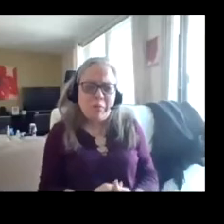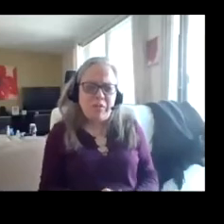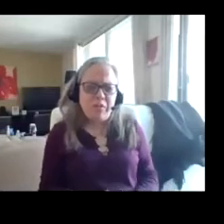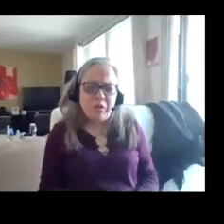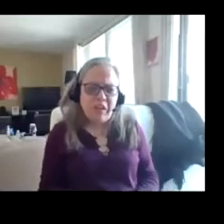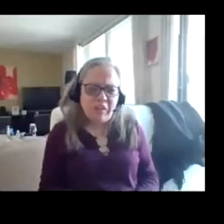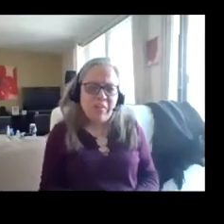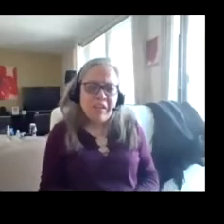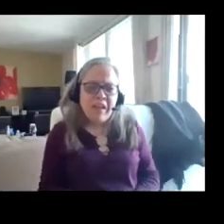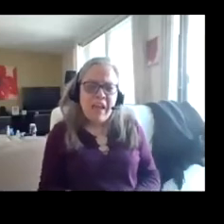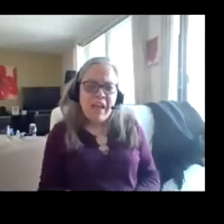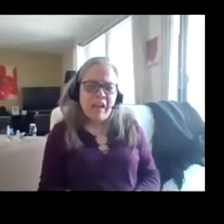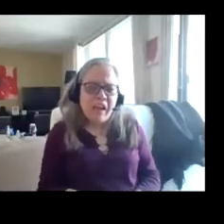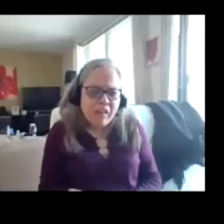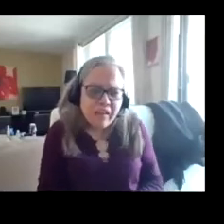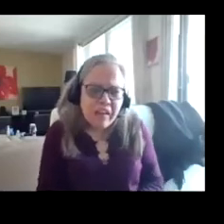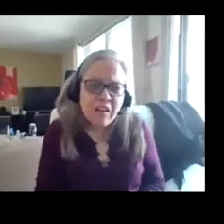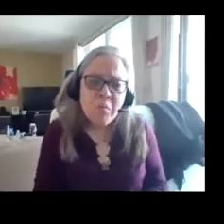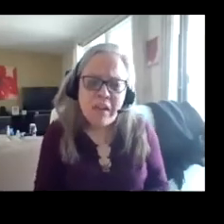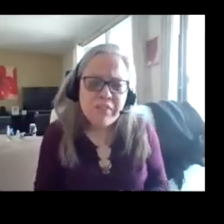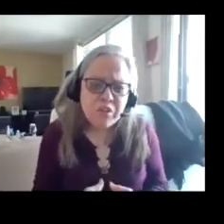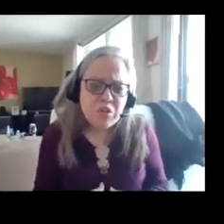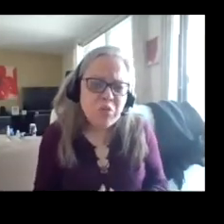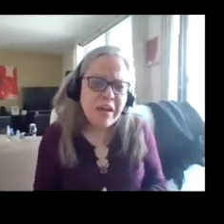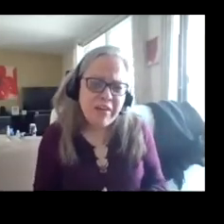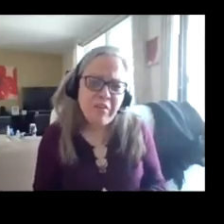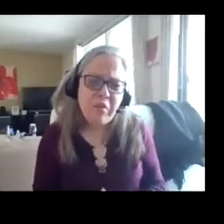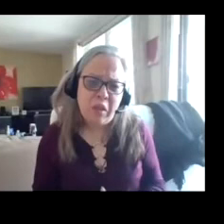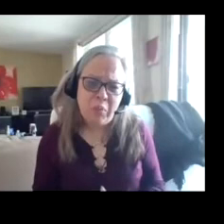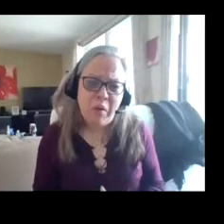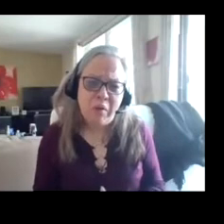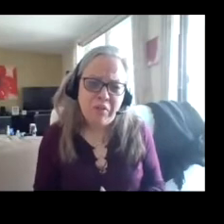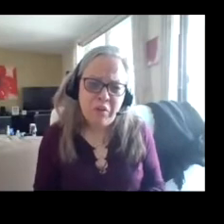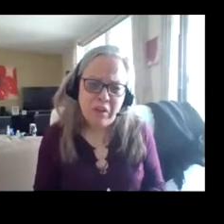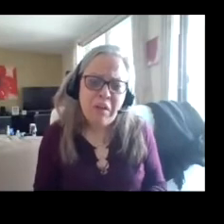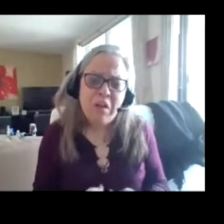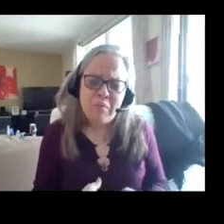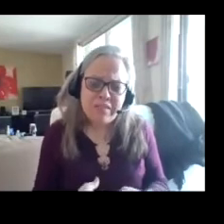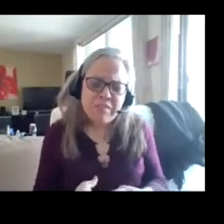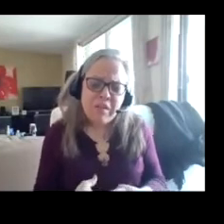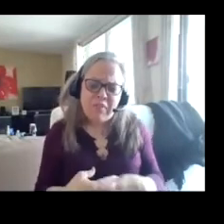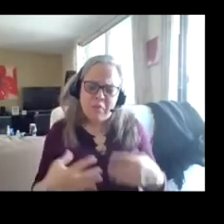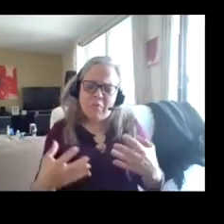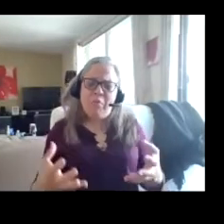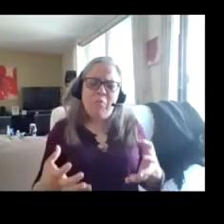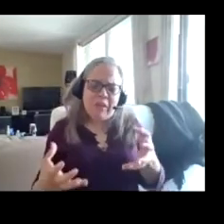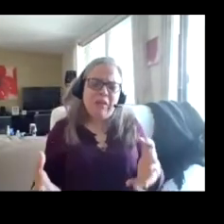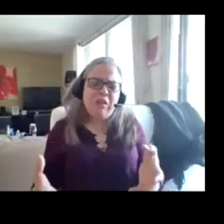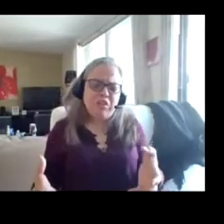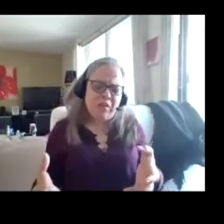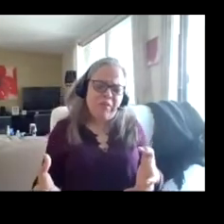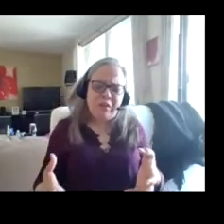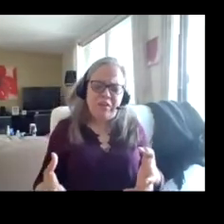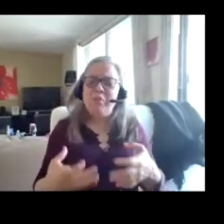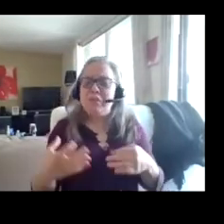On a également eu des questions sur la procuration. Les clients qui ont un formulaire de